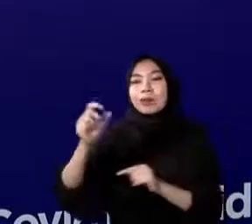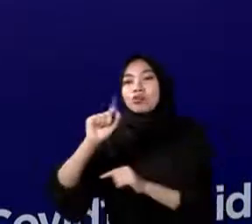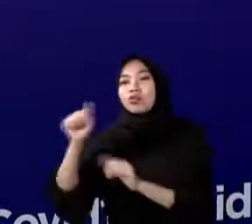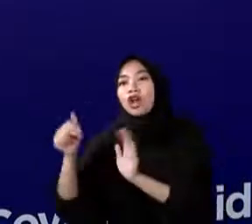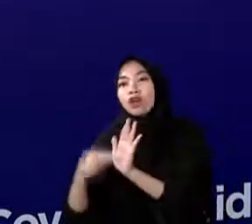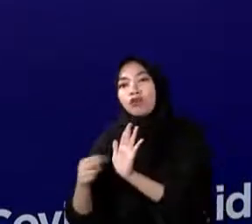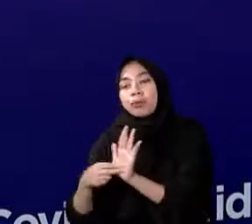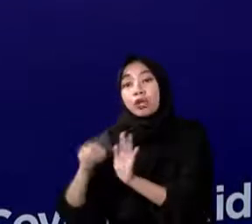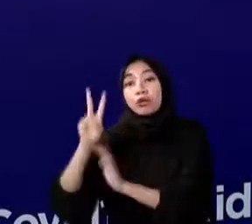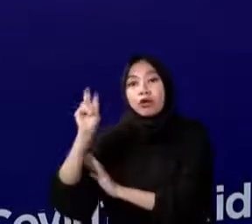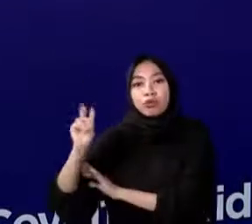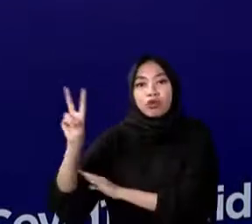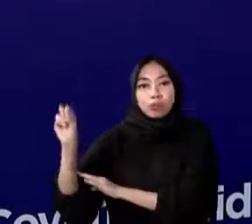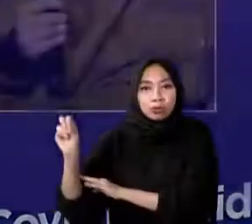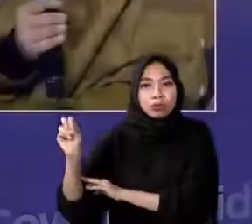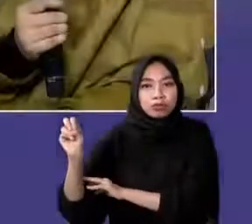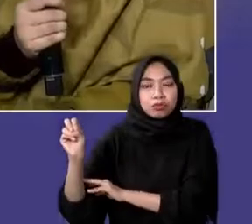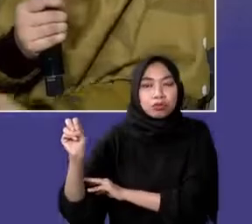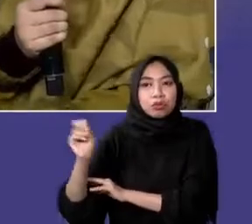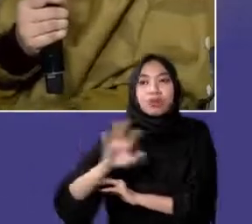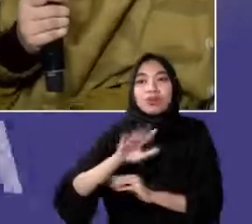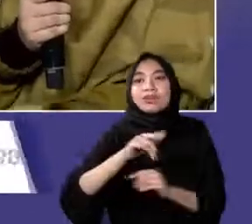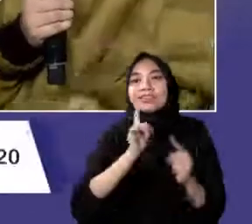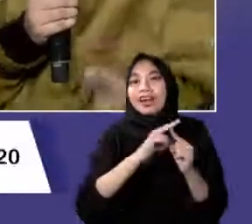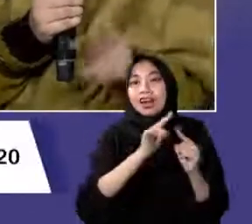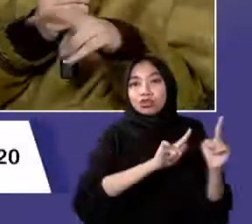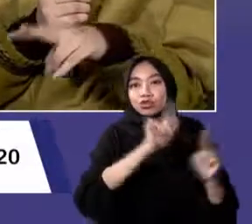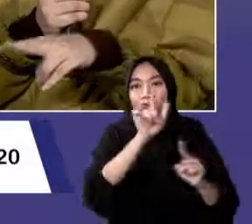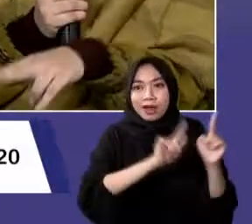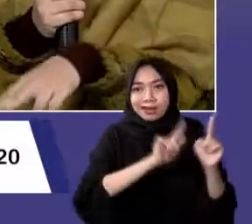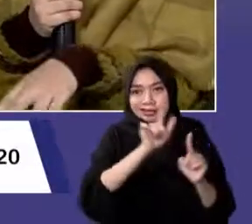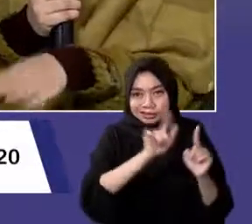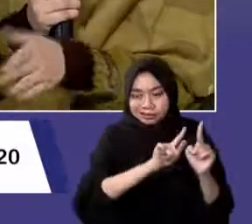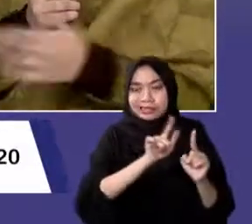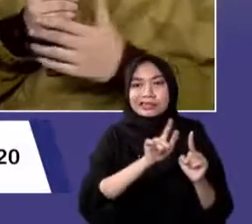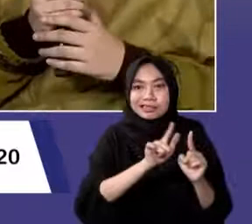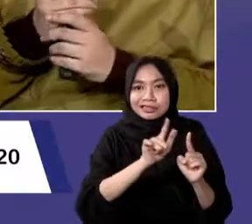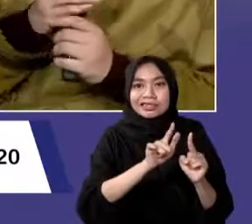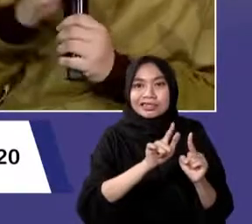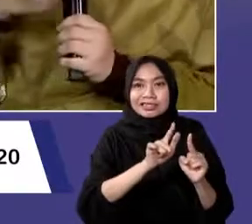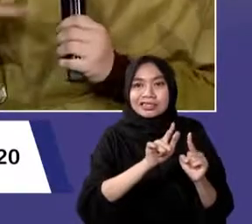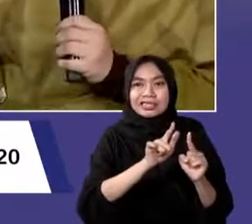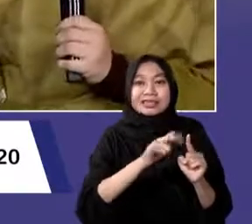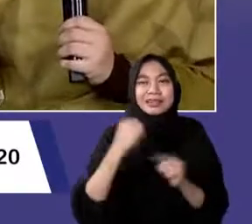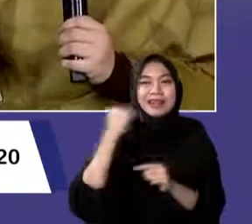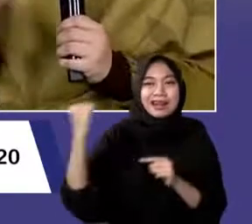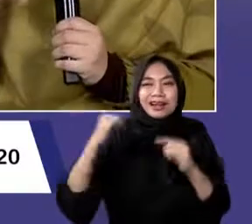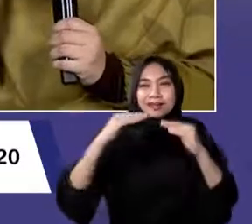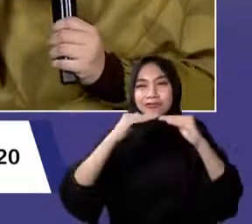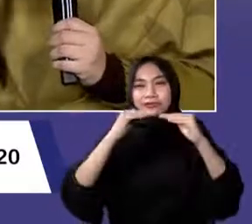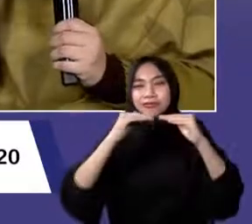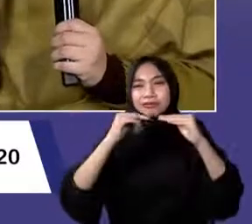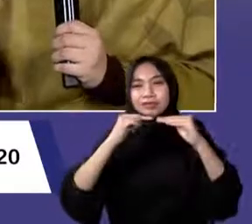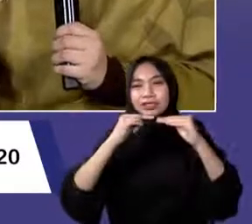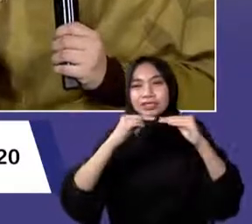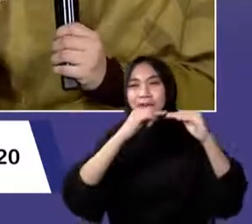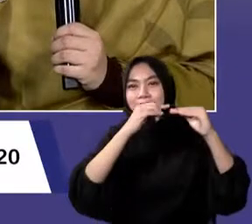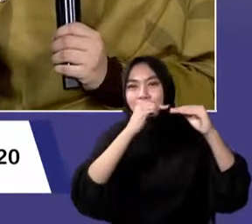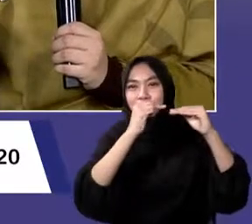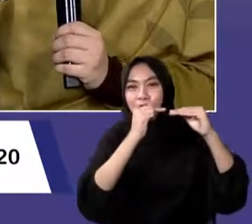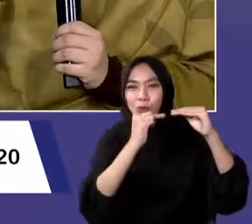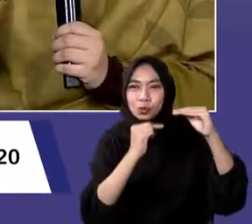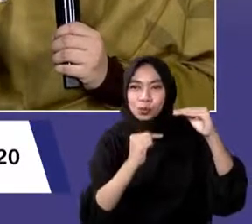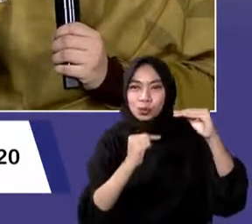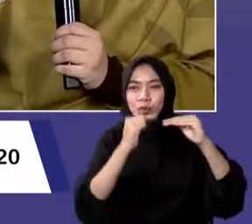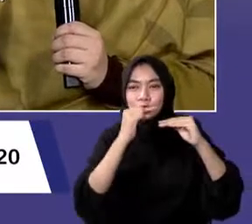November 2020. Di mana memang di tanggal 17, jadi kalau kita lihat di grafik paling ujung sebelah kanan nih, dia sempat